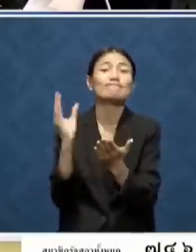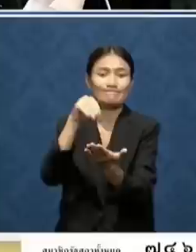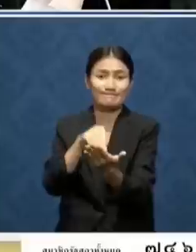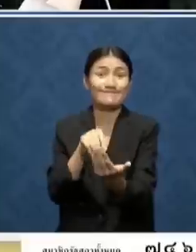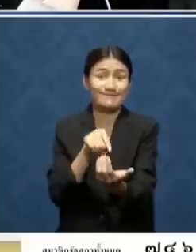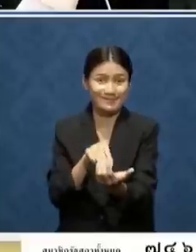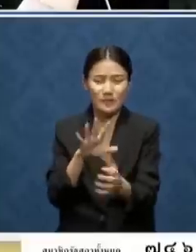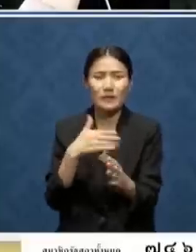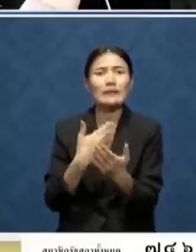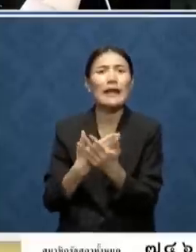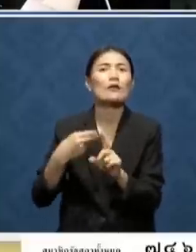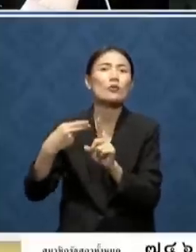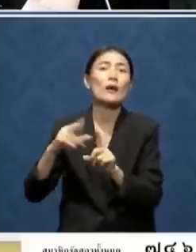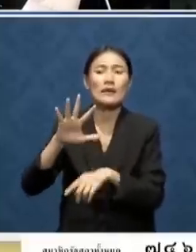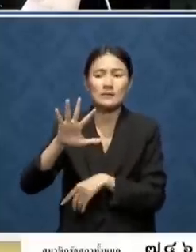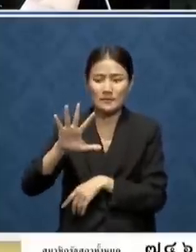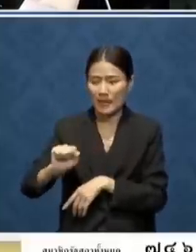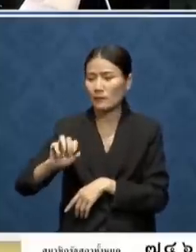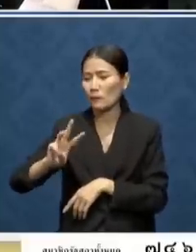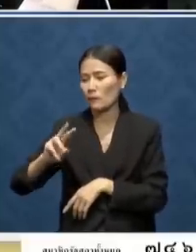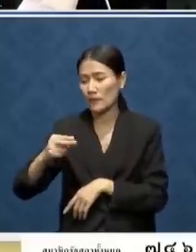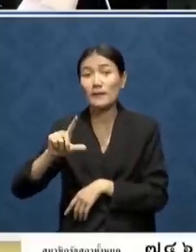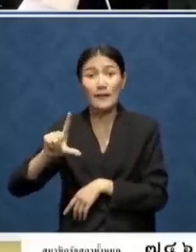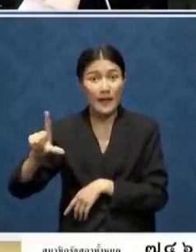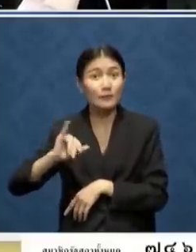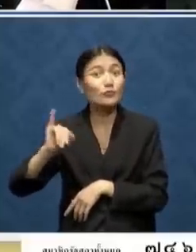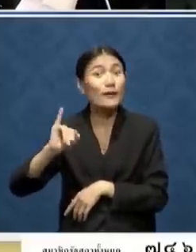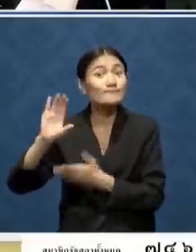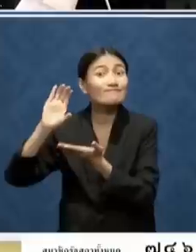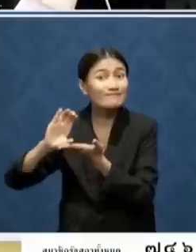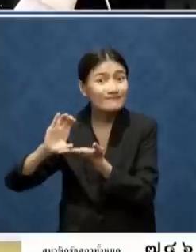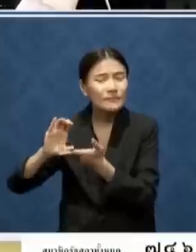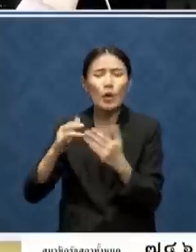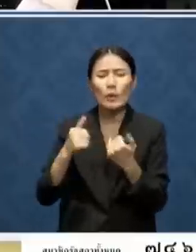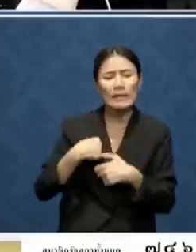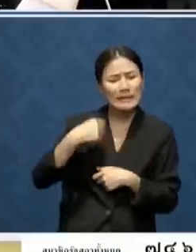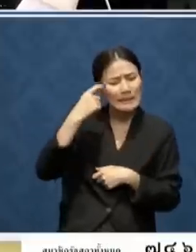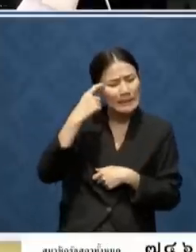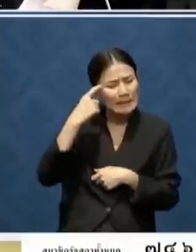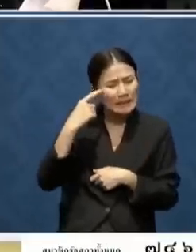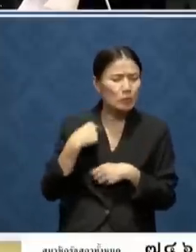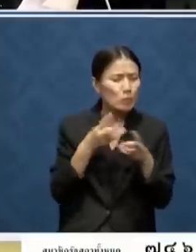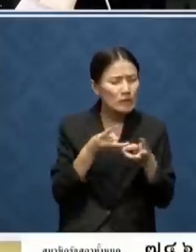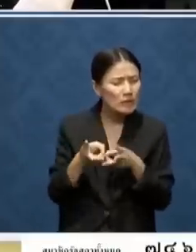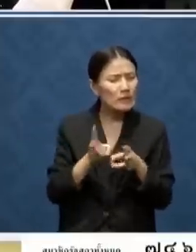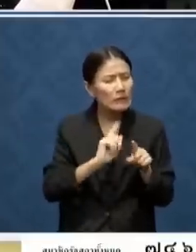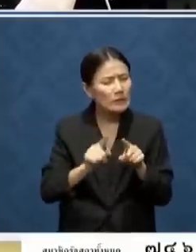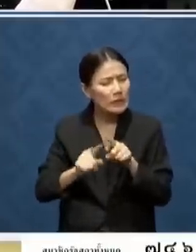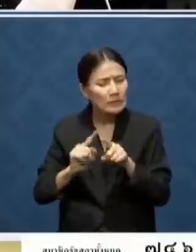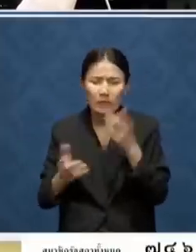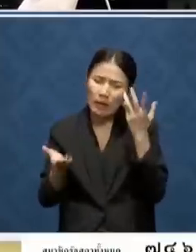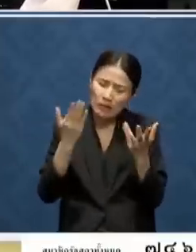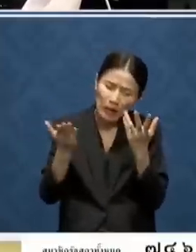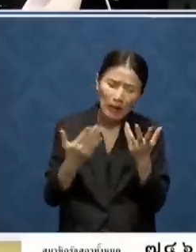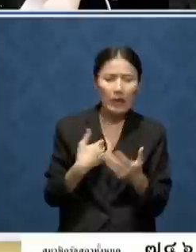จำนวนมหาศาล56,000ล้านบาทนะคะซึ่งไม่ว่าท่านจะออกแบบ Digital walletนี้ให้เป็นแบบใดจะเป็นแบบเติม